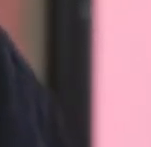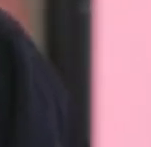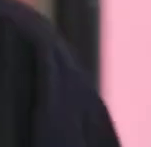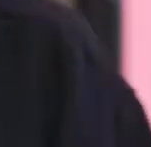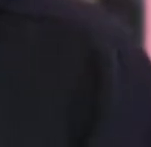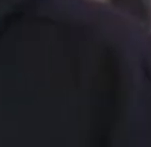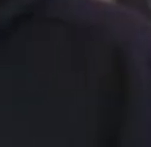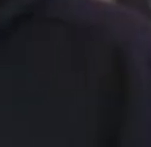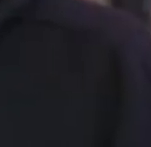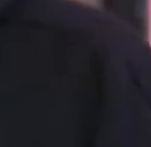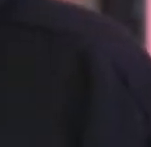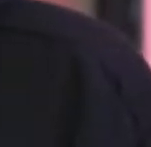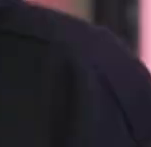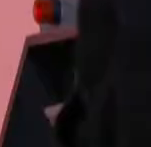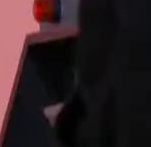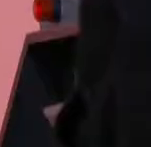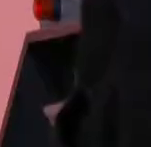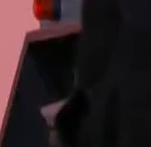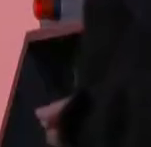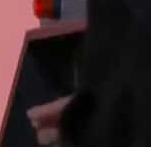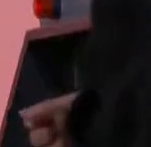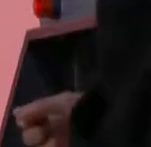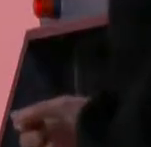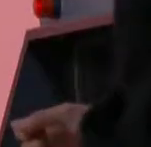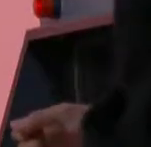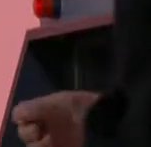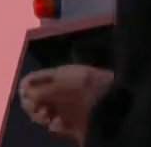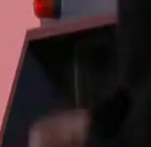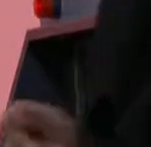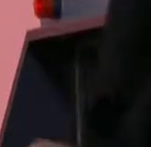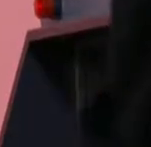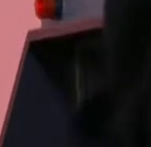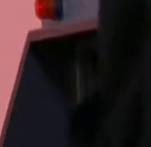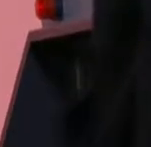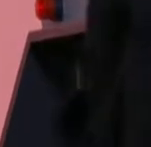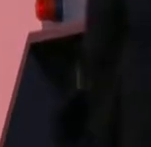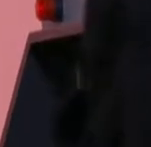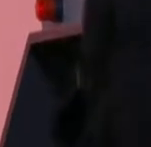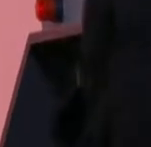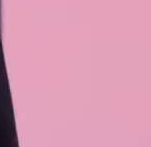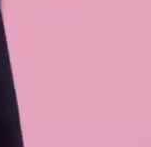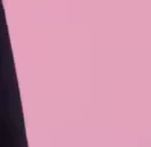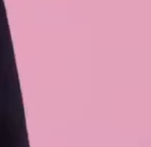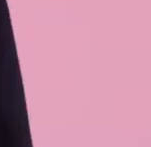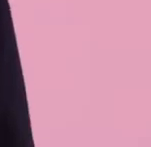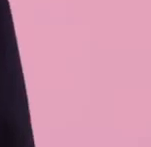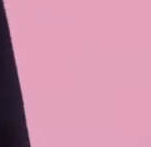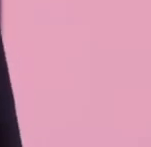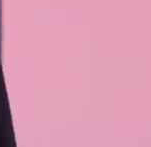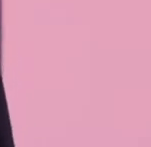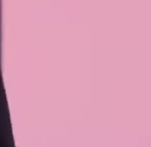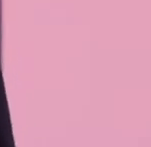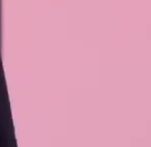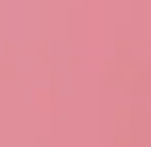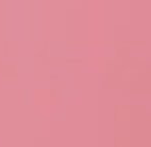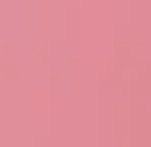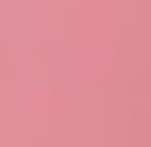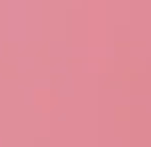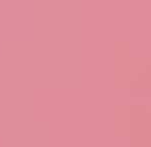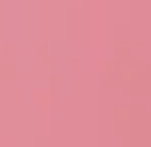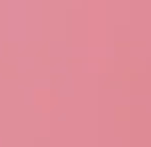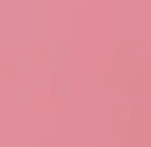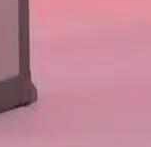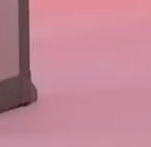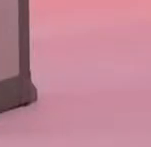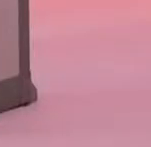Penyakit. Ah, kamu virus, bukan virus. Untung si bos sudah divaksinasi. Jadi saya bisa kenal